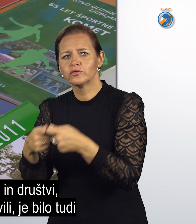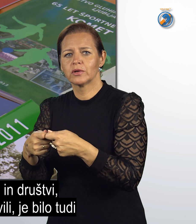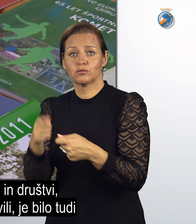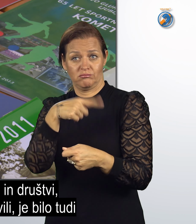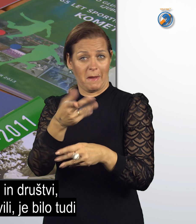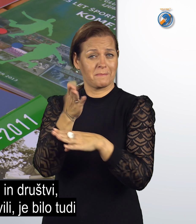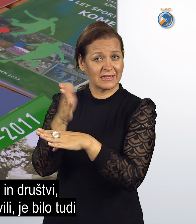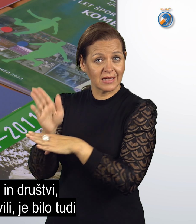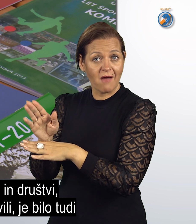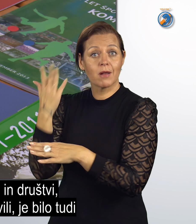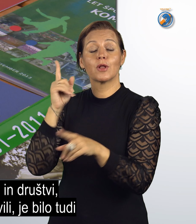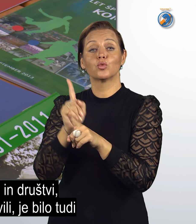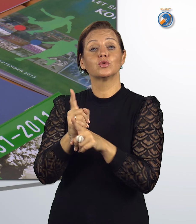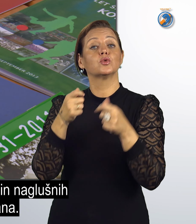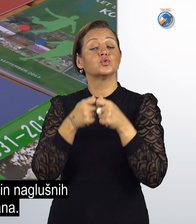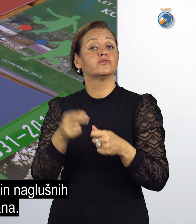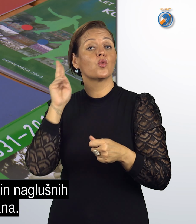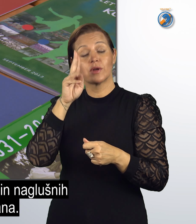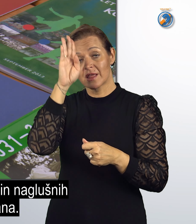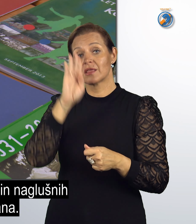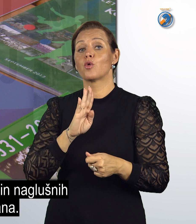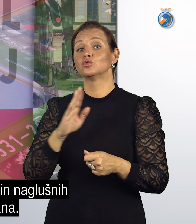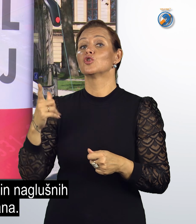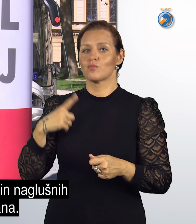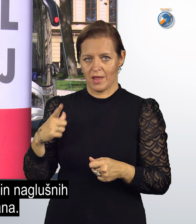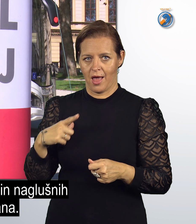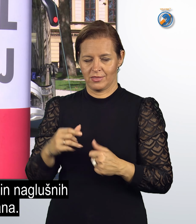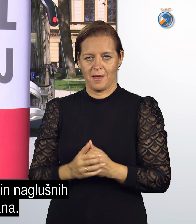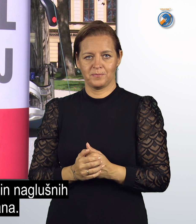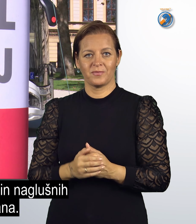se predstavili, je bila tudi